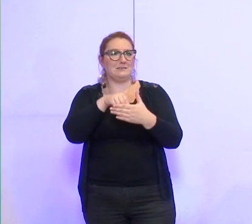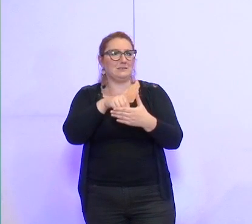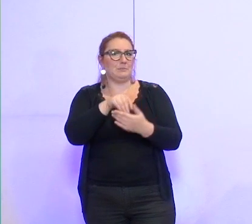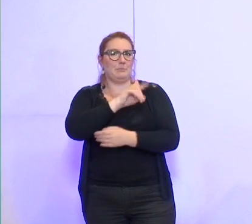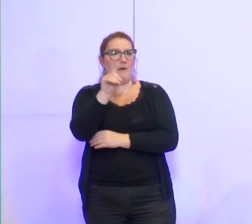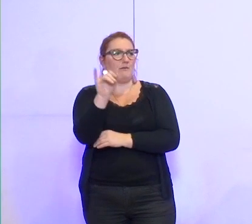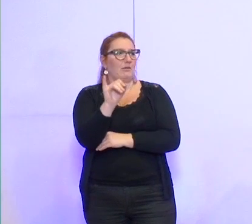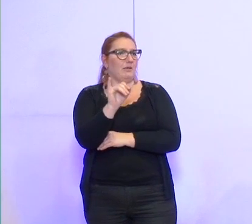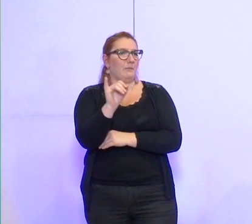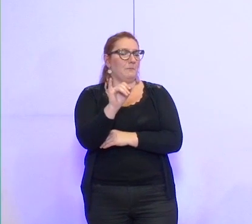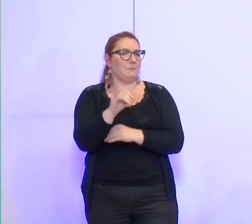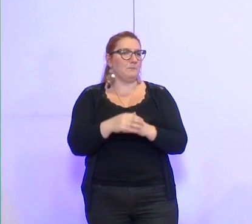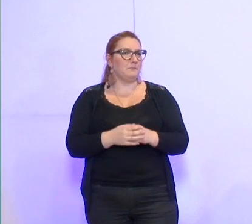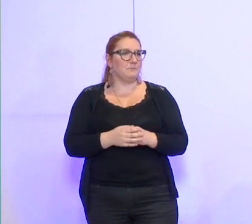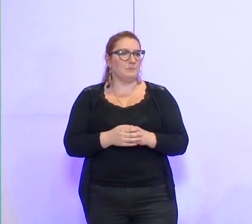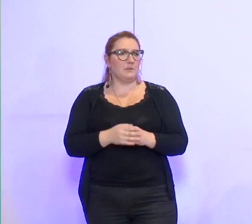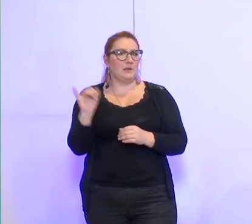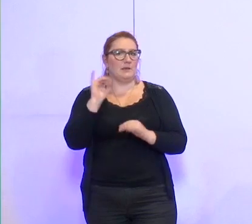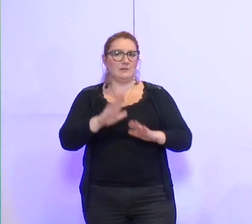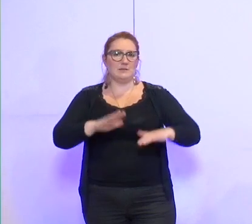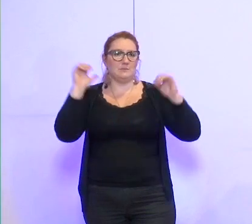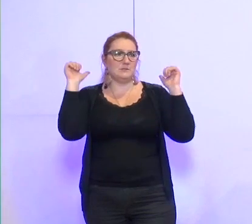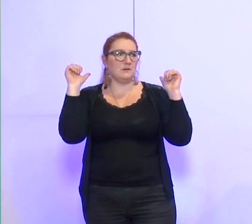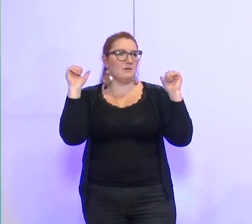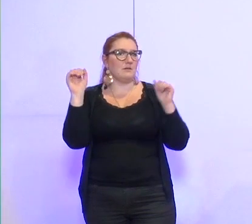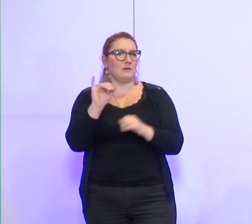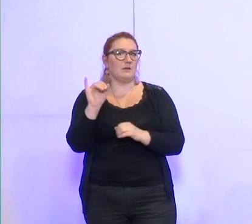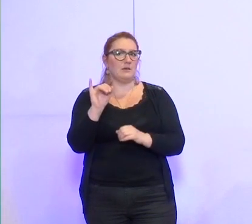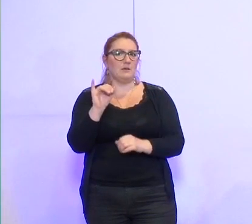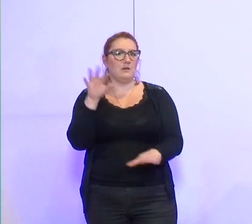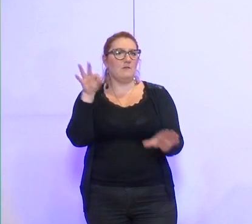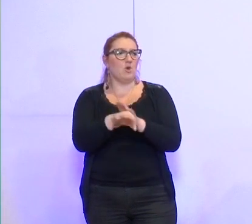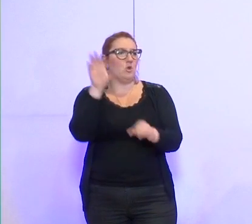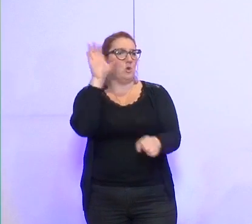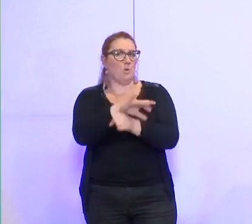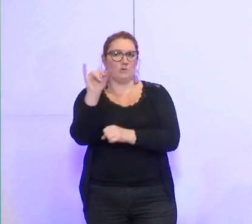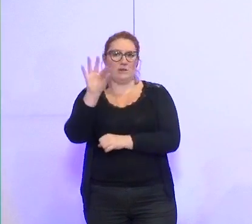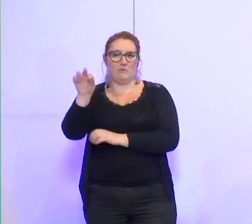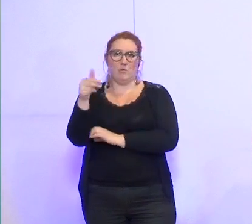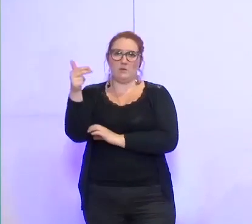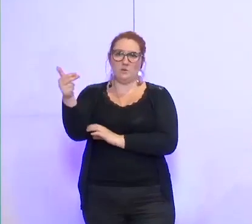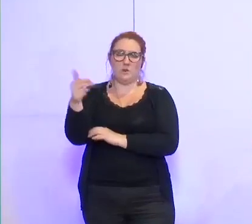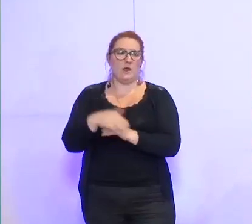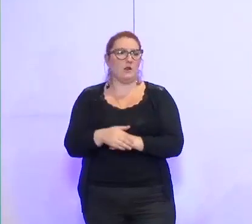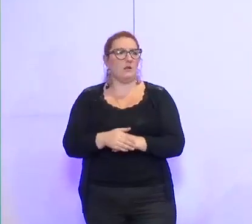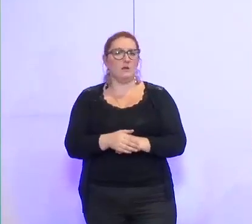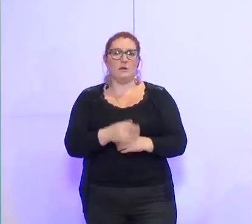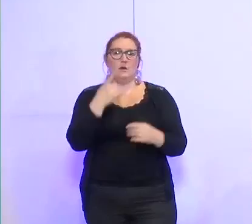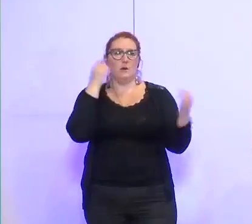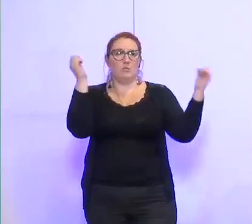vote? Qui s'abstient? Qui vote contre? Le Front National. Qui vote